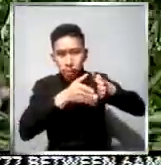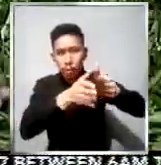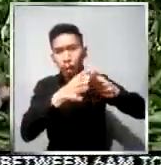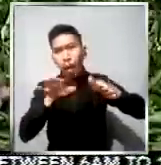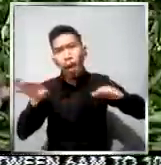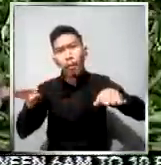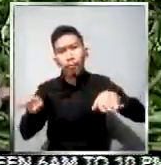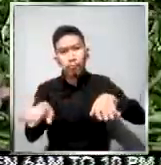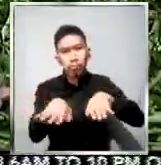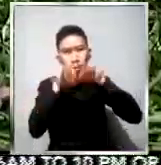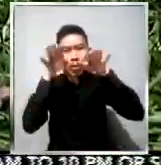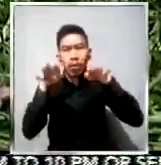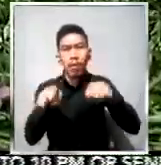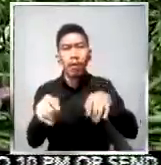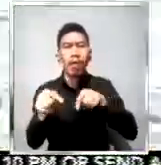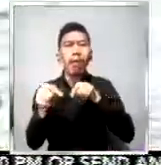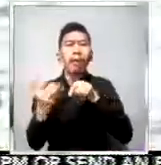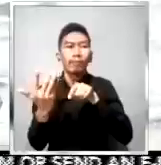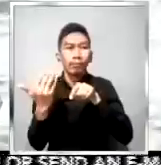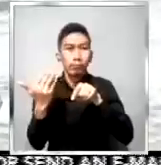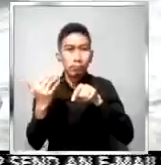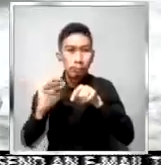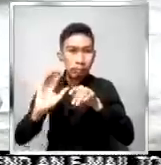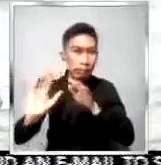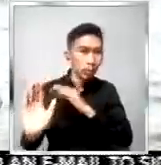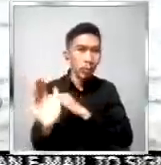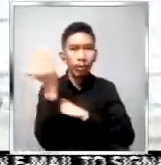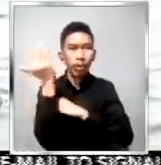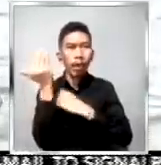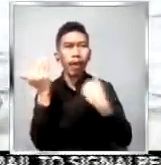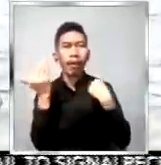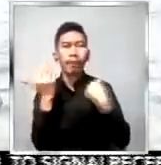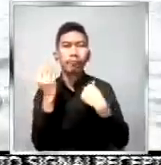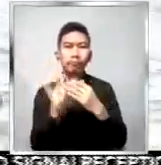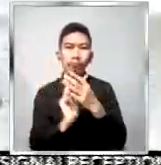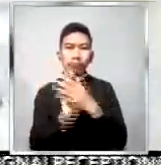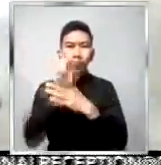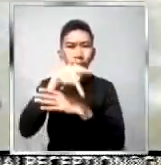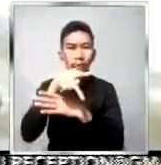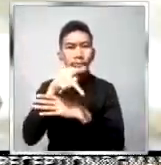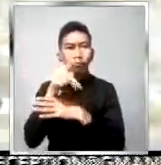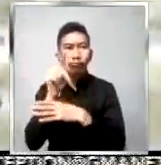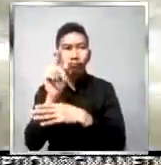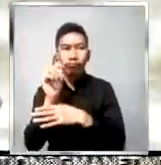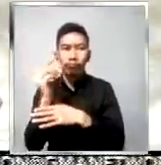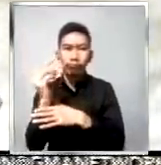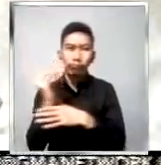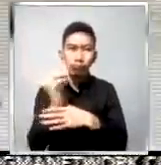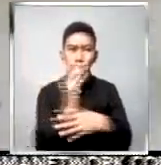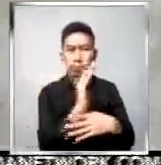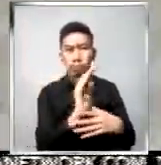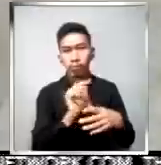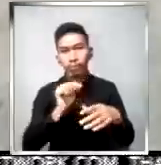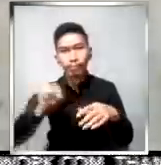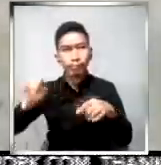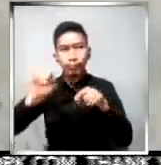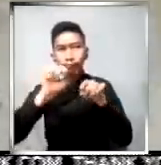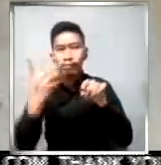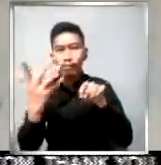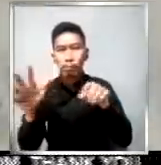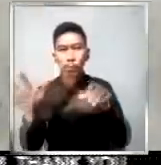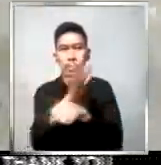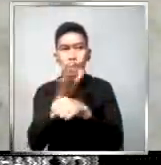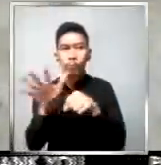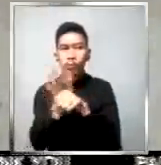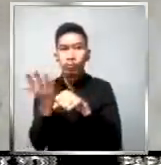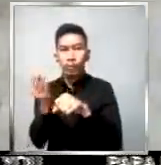napakakapal na water lily na galing lawa. Kahit malakas pa ang alon, lakas loob pa rin lumusong ang ilang mga ngisda na tanging pampalutang